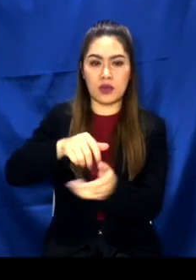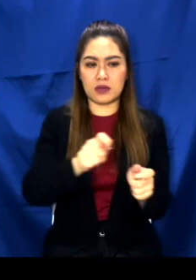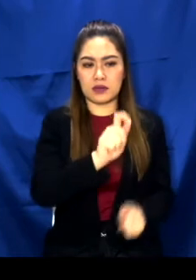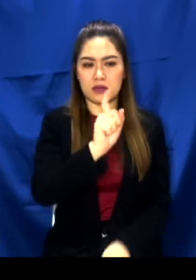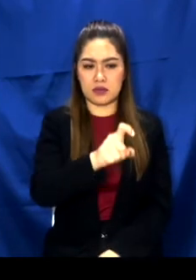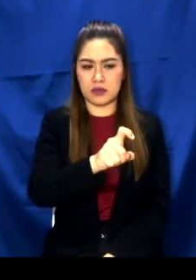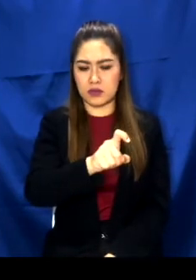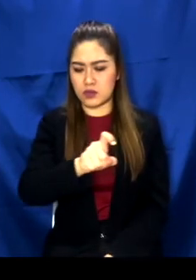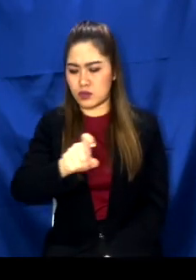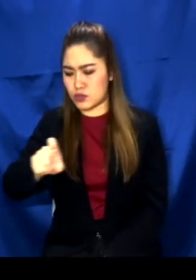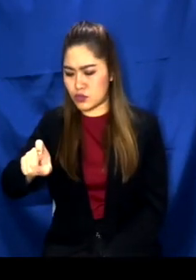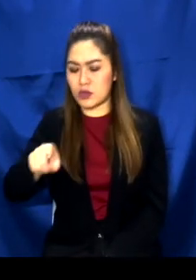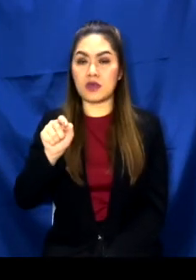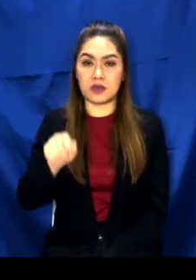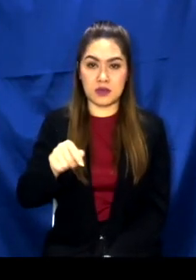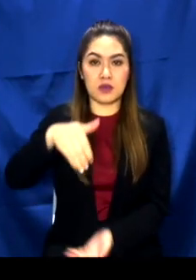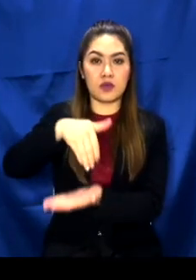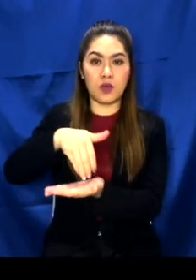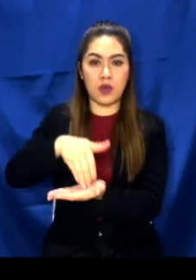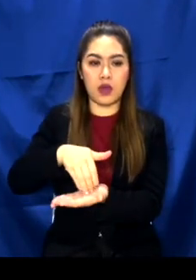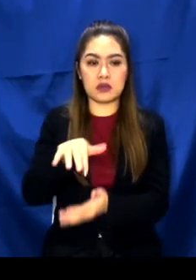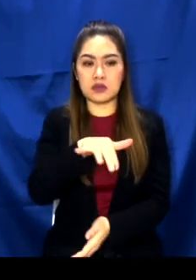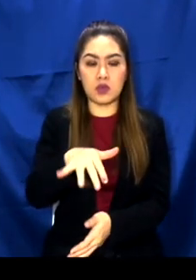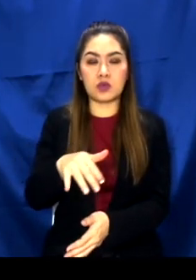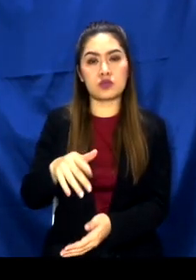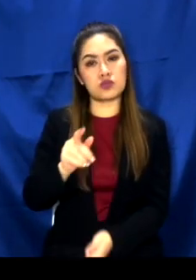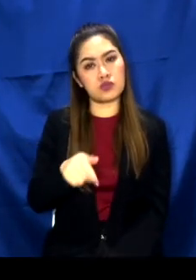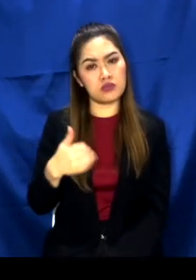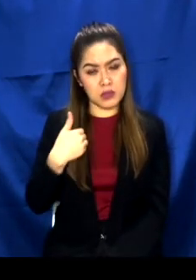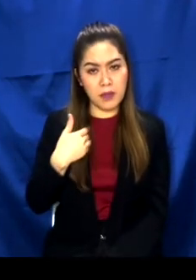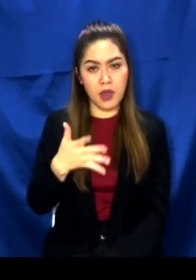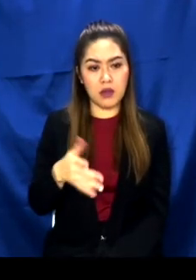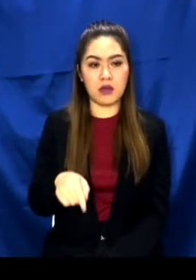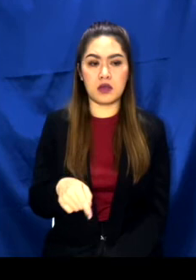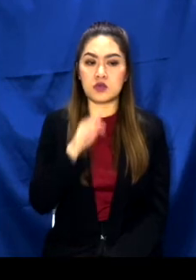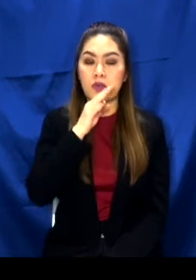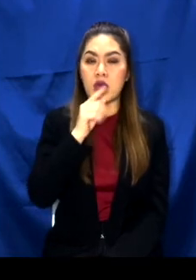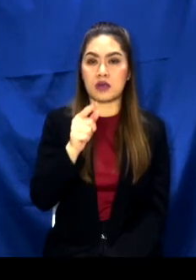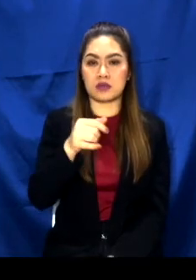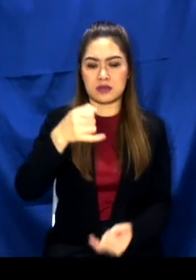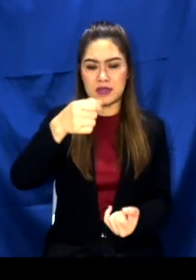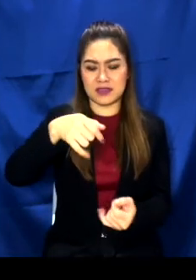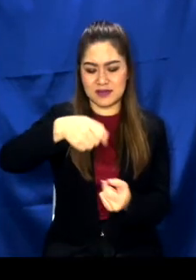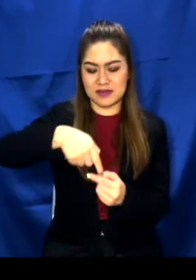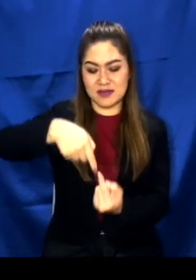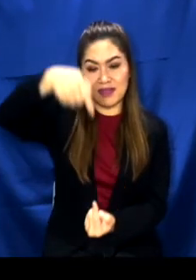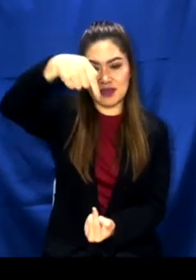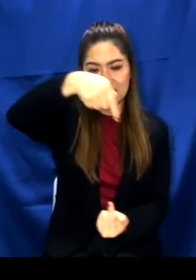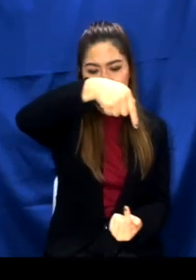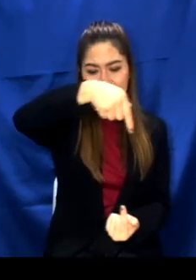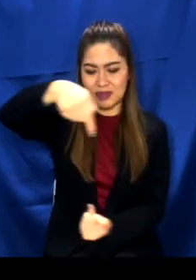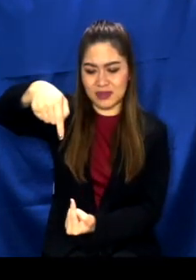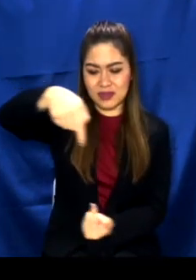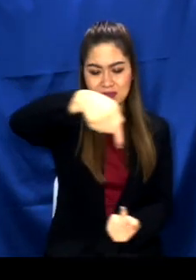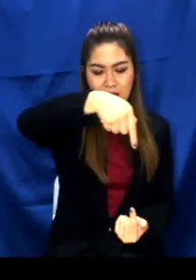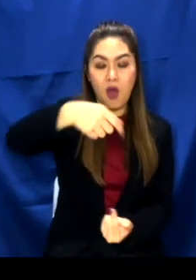แค่นี้เราก็จะได้เส้นไกด์แล้วว่าตัวอักษรอยู่กึ่งกลางไหมเห็นไหมคะว่าพอลากเส้นไกด์มาแล้วเนี่ยเราจะรู้เลยว่าตัวอักษรเราไม่ได้อยู่ตรง